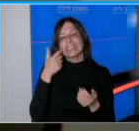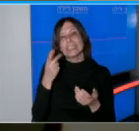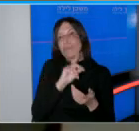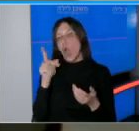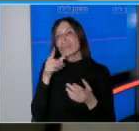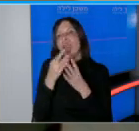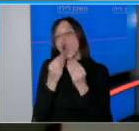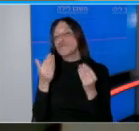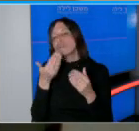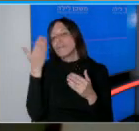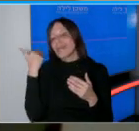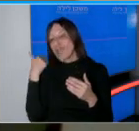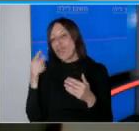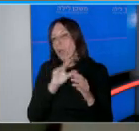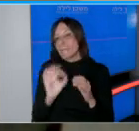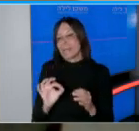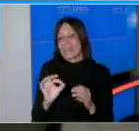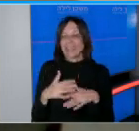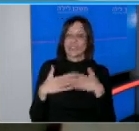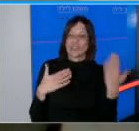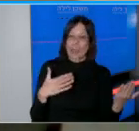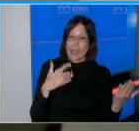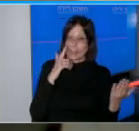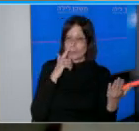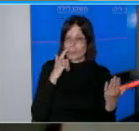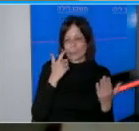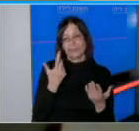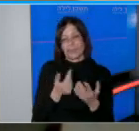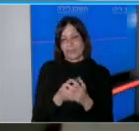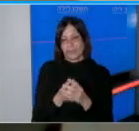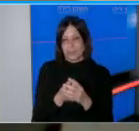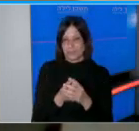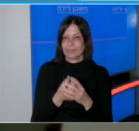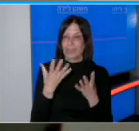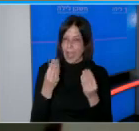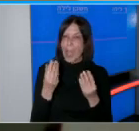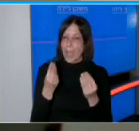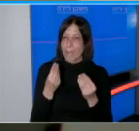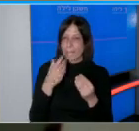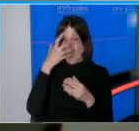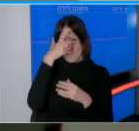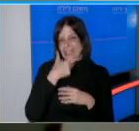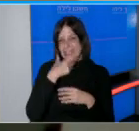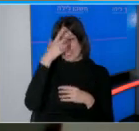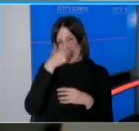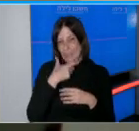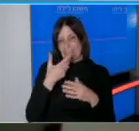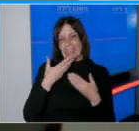חשוד מראש שאתה לא באמת שמאלני. אז לפחות פה הרבה מהמסכות יצאו,